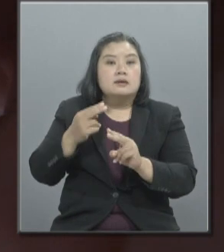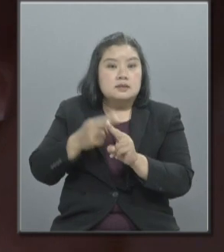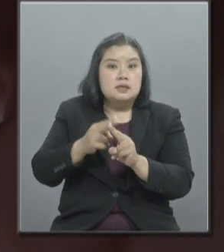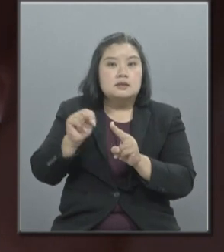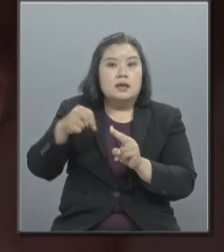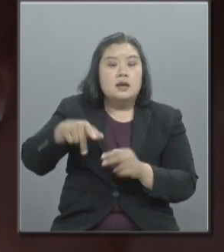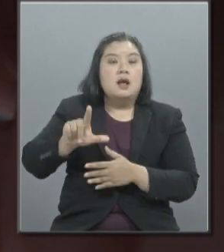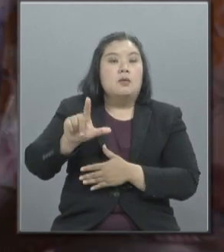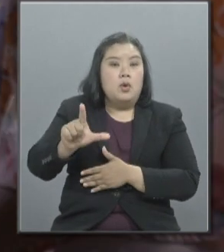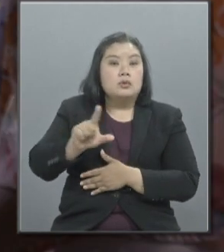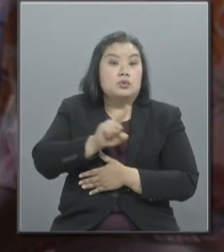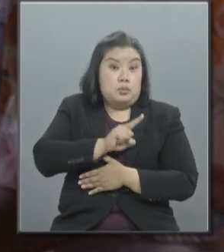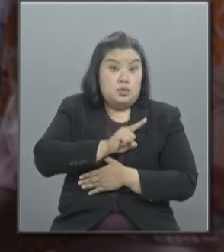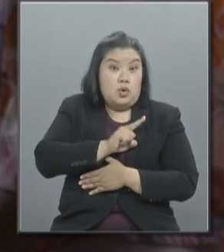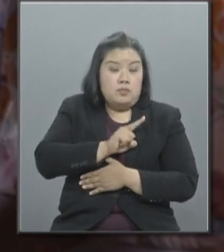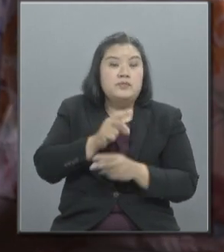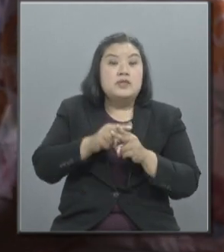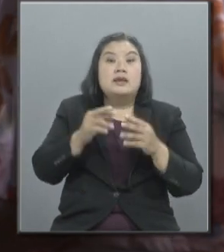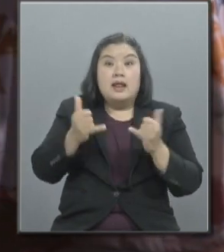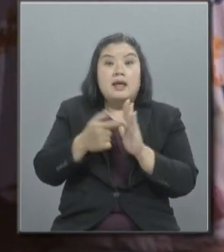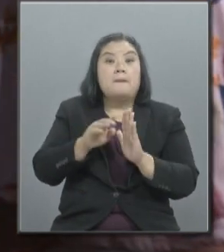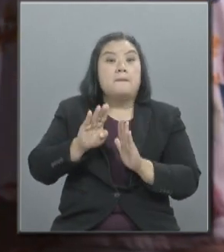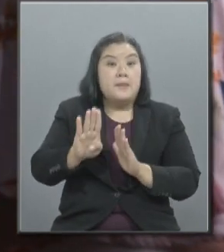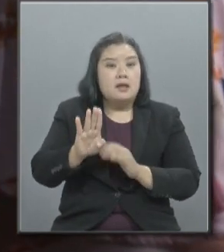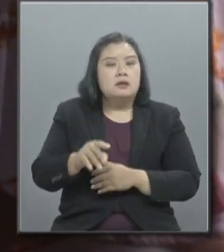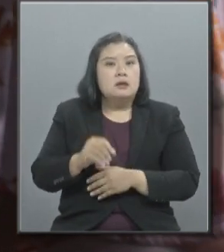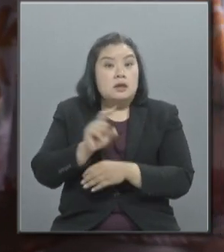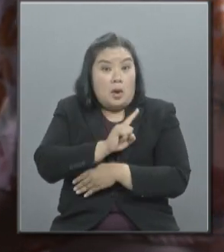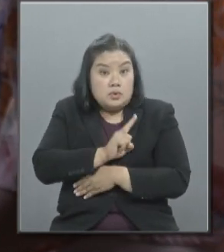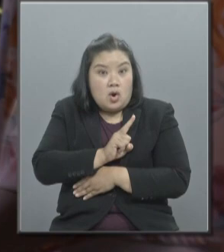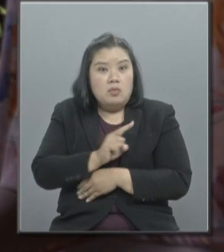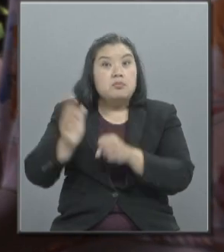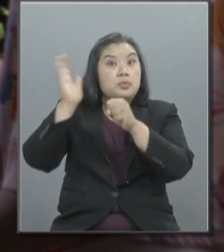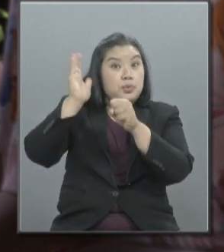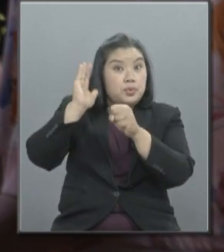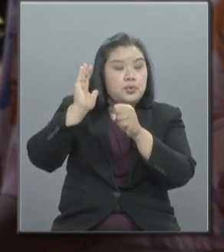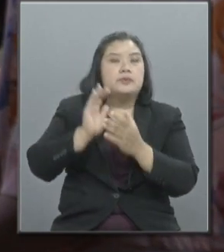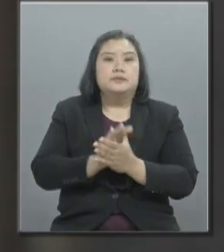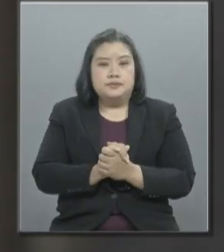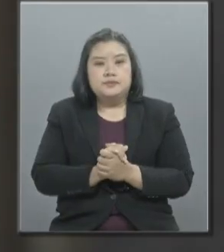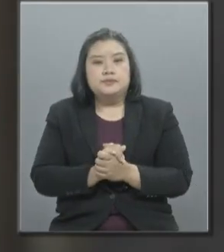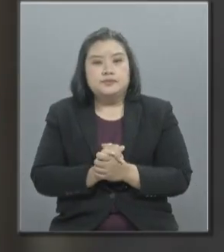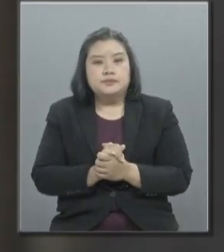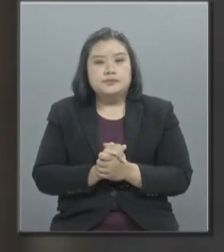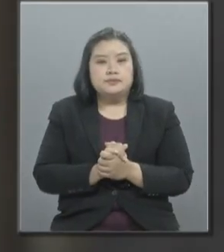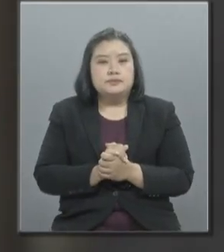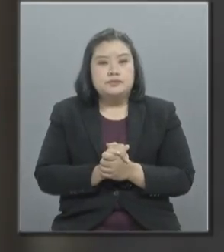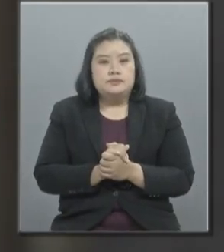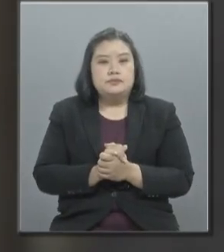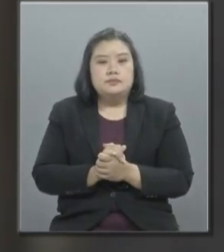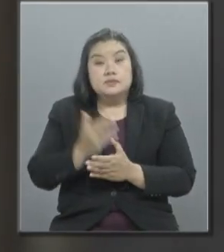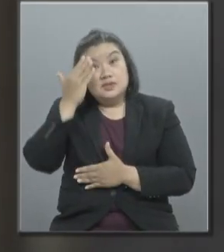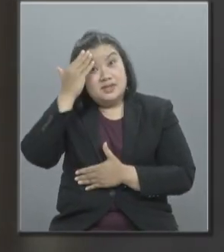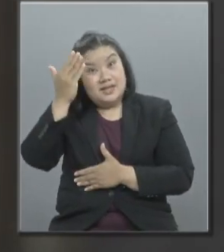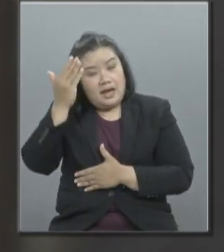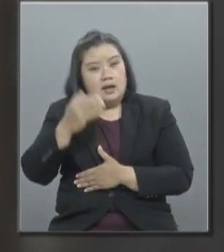งศ์ผู้พักดีวงหรือว่าคุณเบสผู้ดำเนินรายการท่องโลกกว้างกันค่ะสวัสดีค่ะคุณอารีคะอยากจะฝ